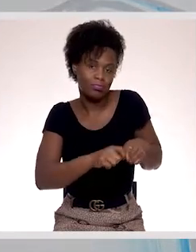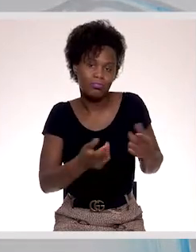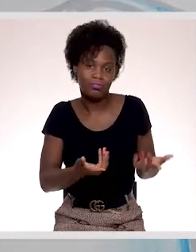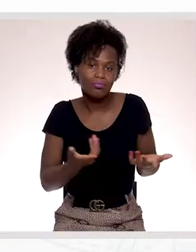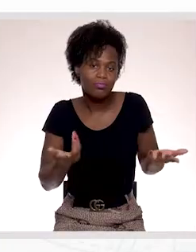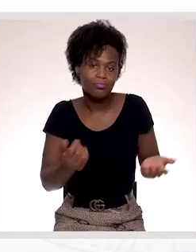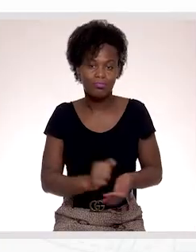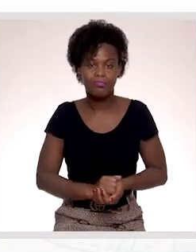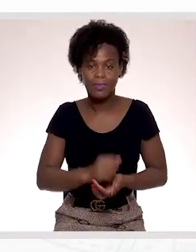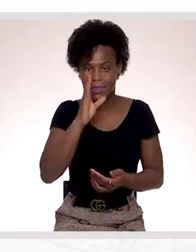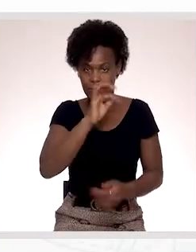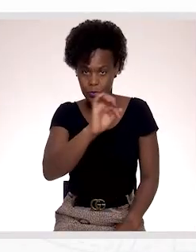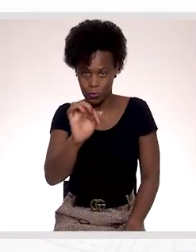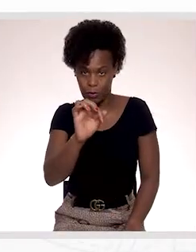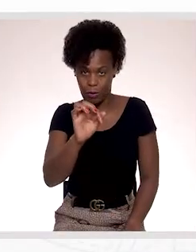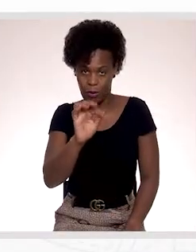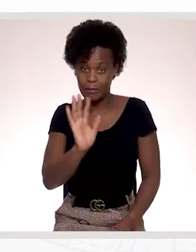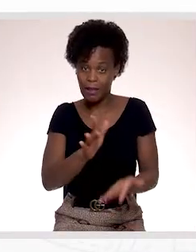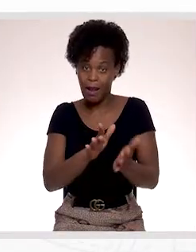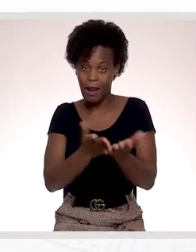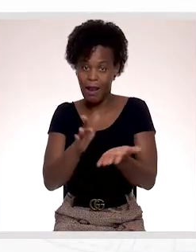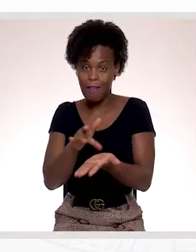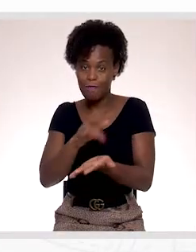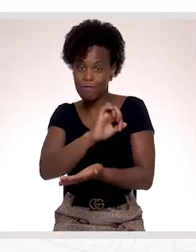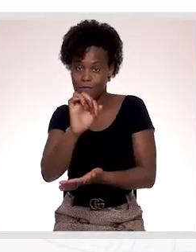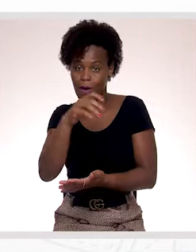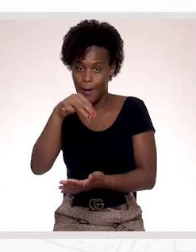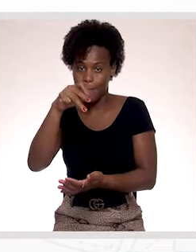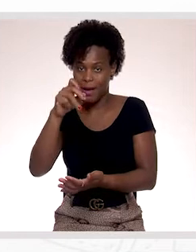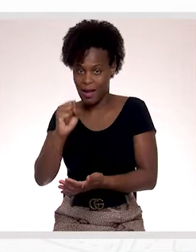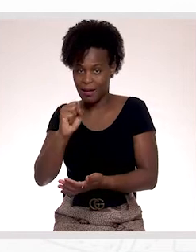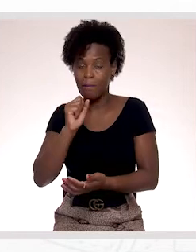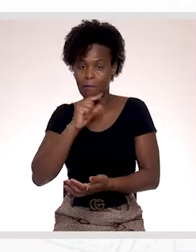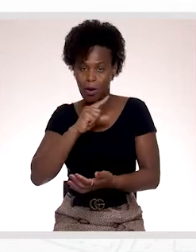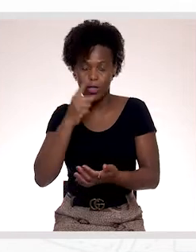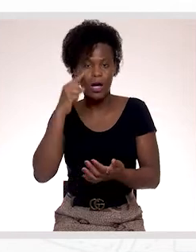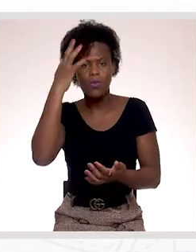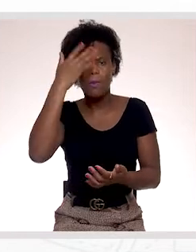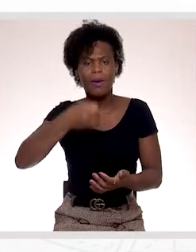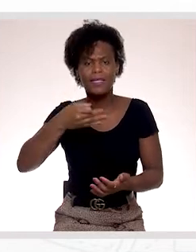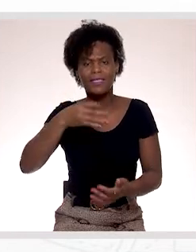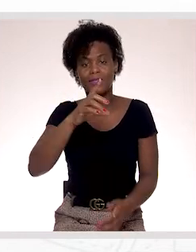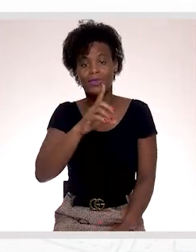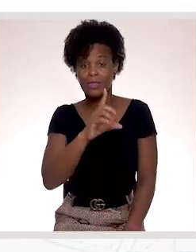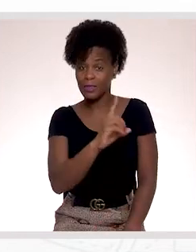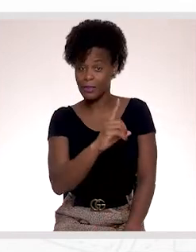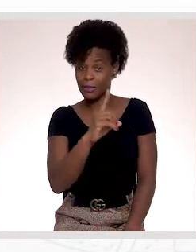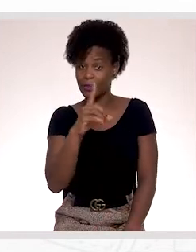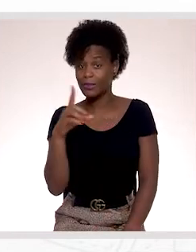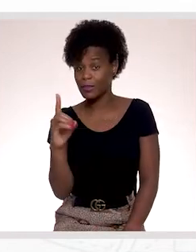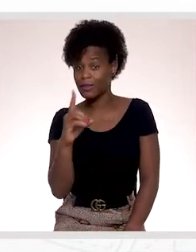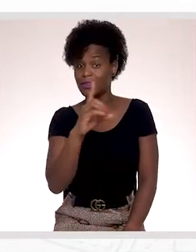tu veux consulter ton manuel, le MAG, tu peux consulter les pages 66 et